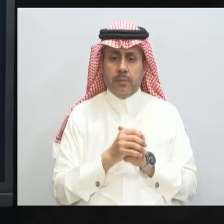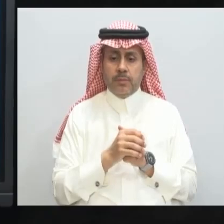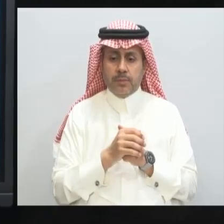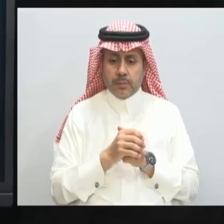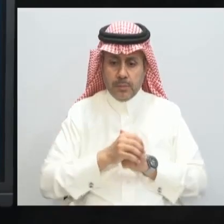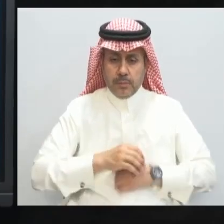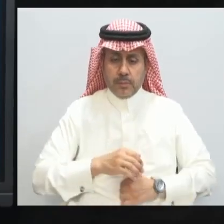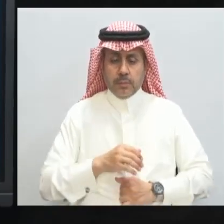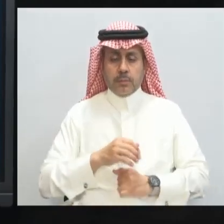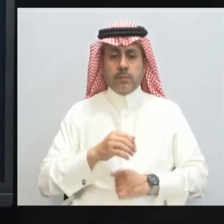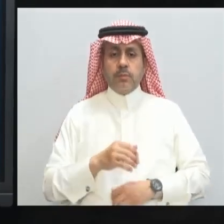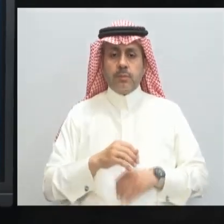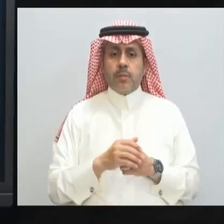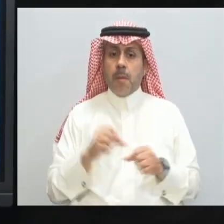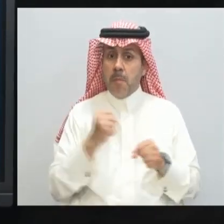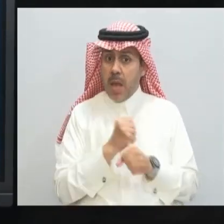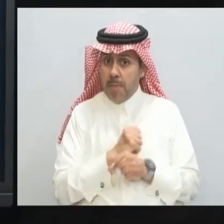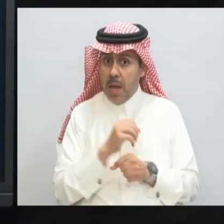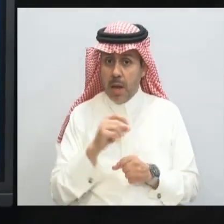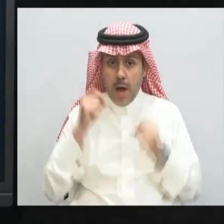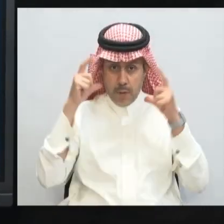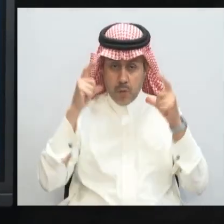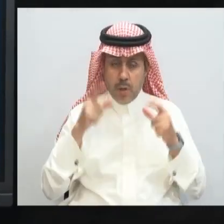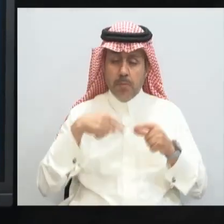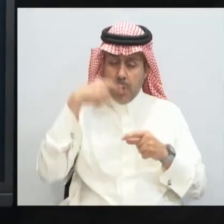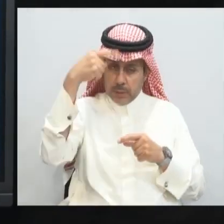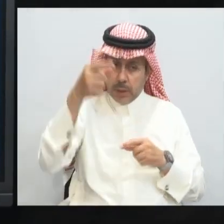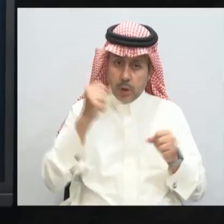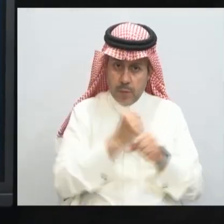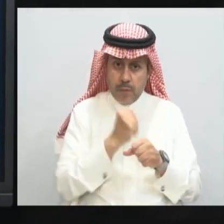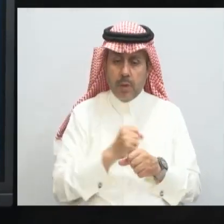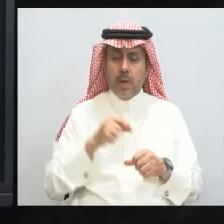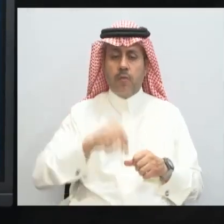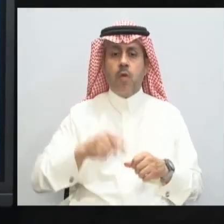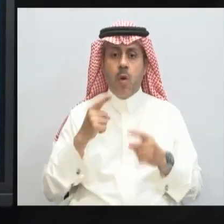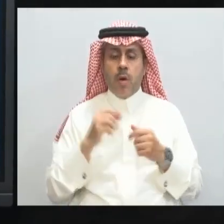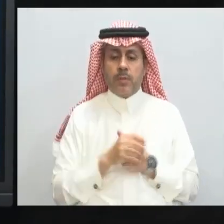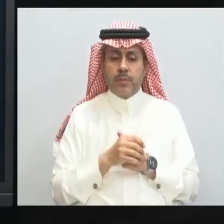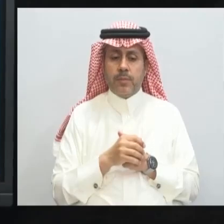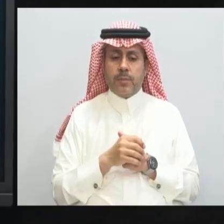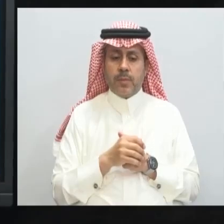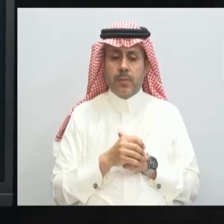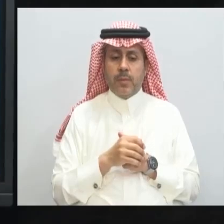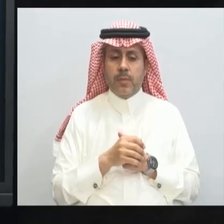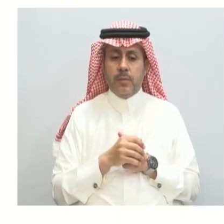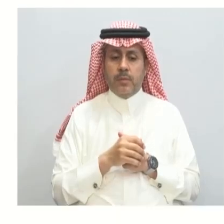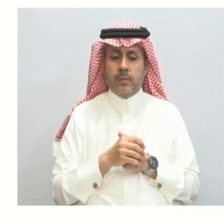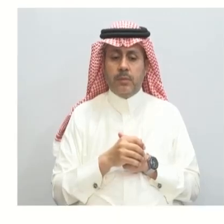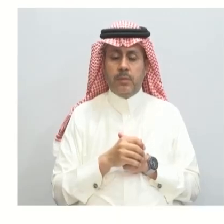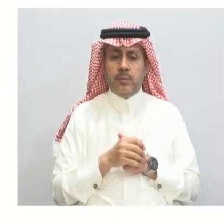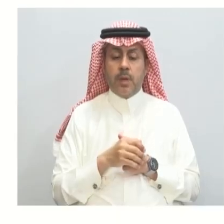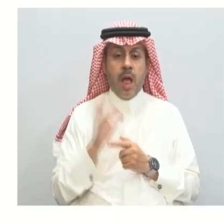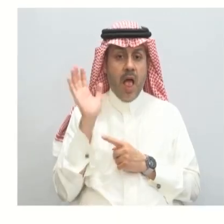انقدح في اذهانكم وتريدون ان تحققون في واقعكم من يستطيع يجيب على هذا السؤال نريد